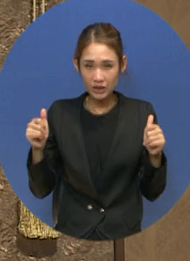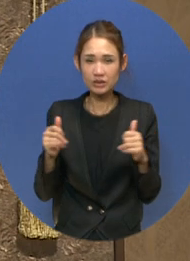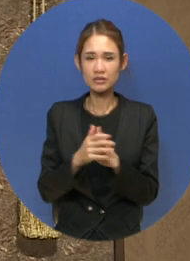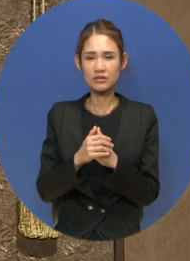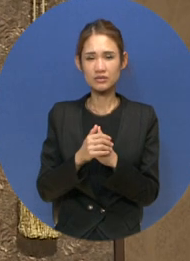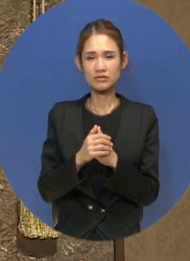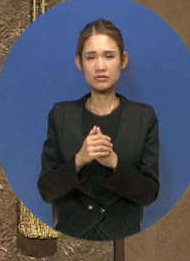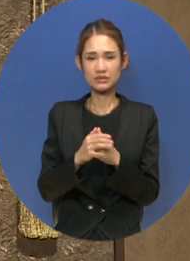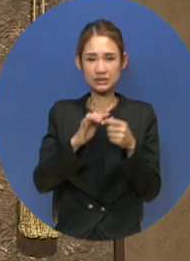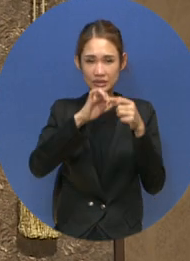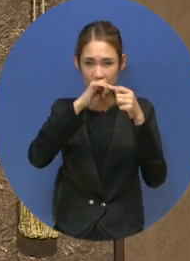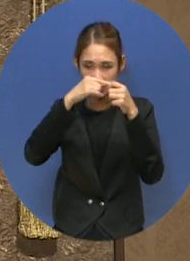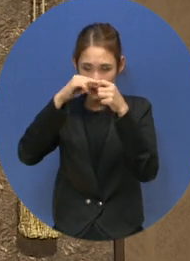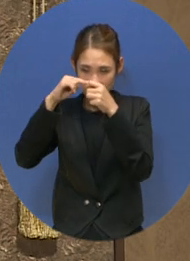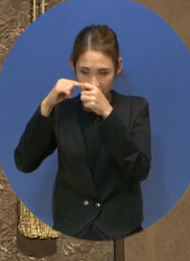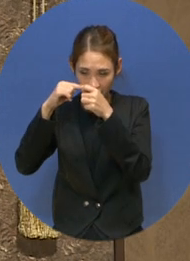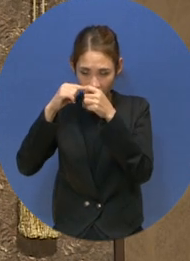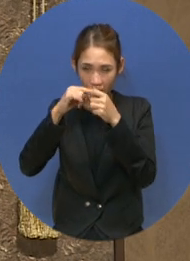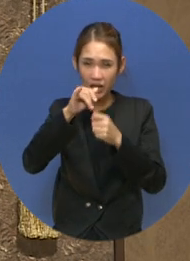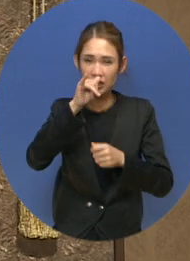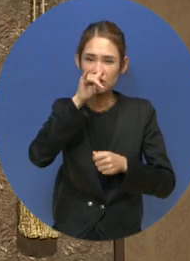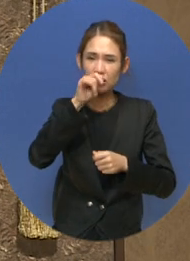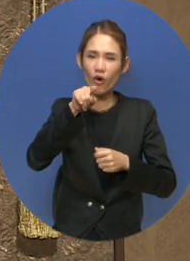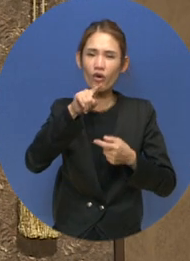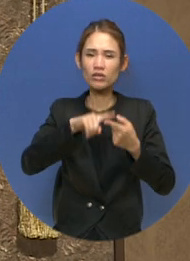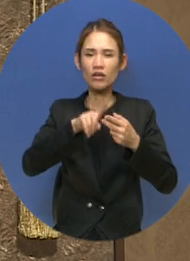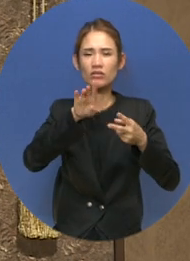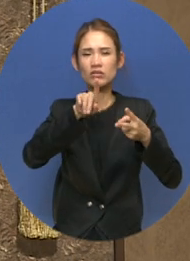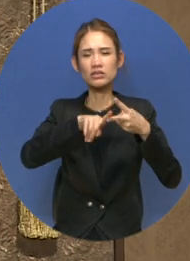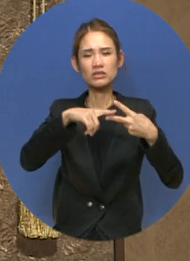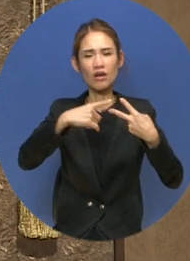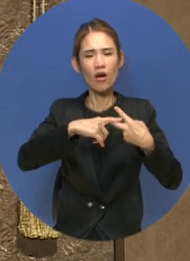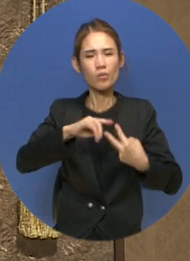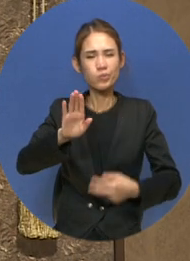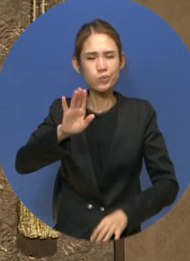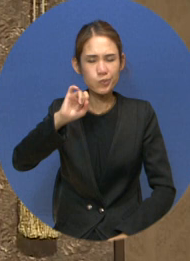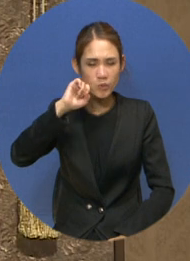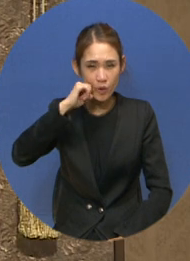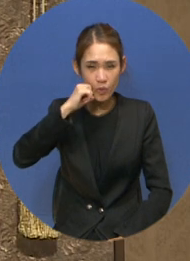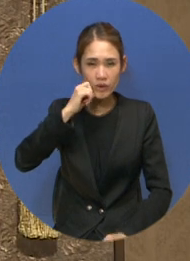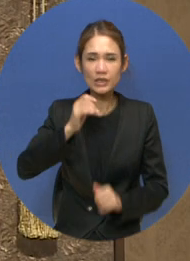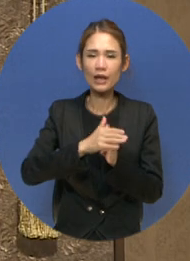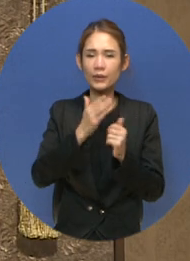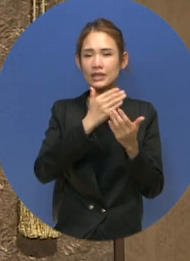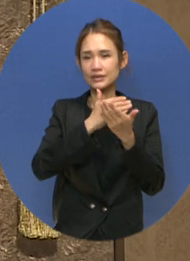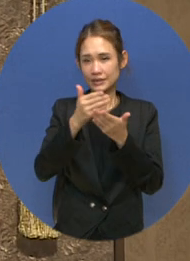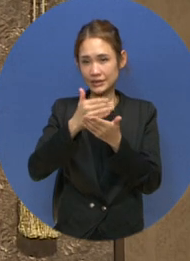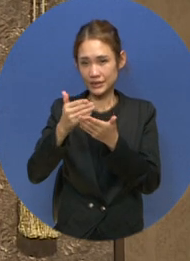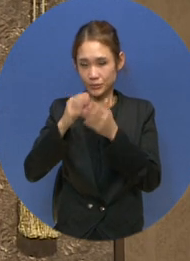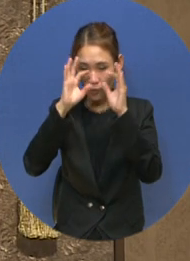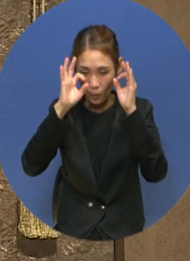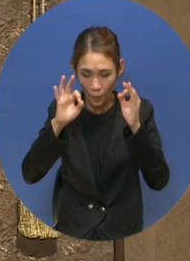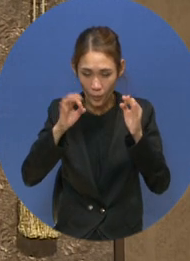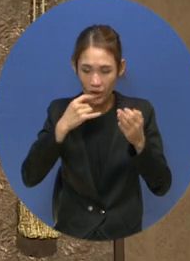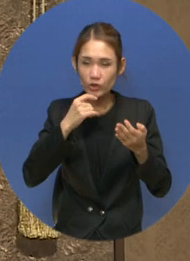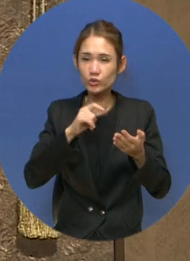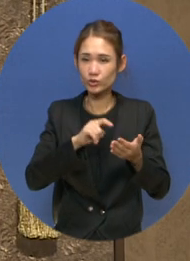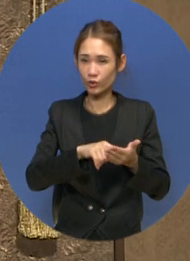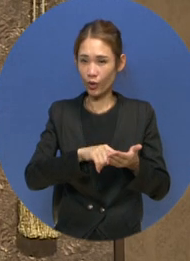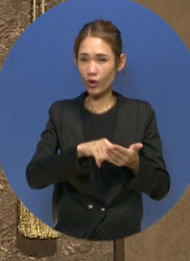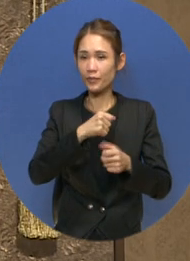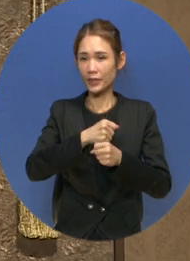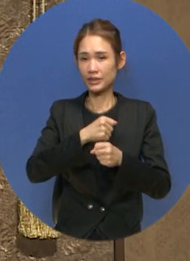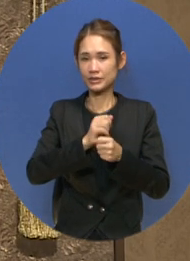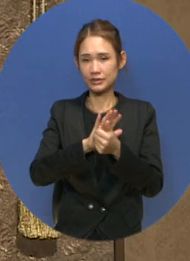발달장애인들이 뭐 이렇게 글자로 써 있는 부분들을 이해하기 어렵지 않습니까? 그러다 네. 보니까 그림으로 좀 알기 쉽게 만드는 그런